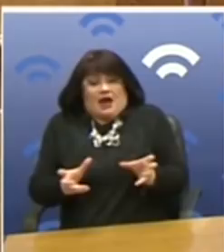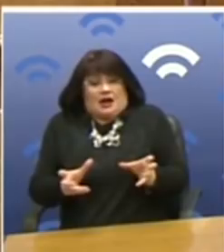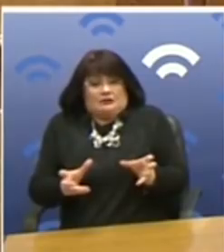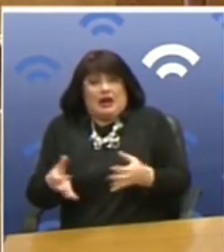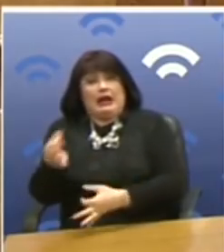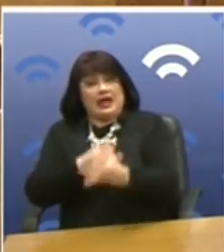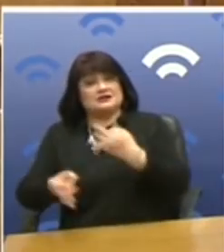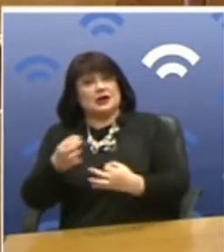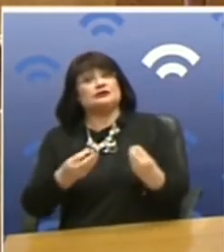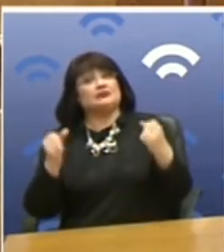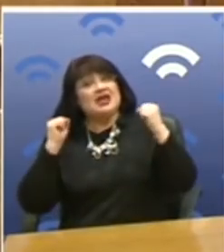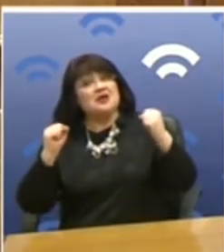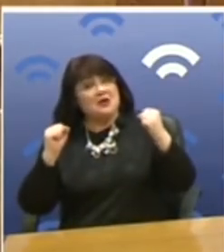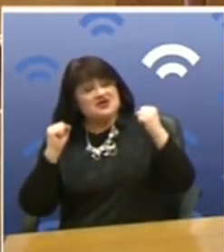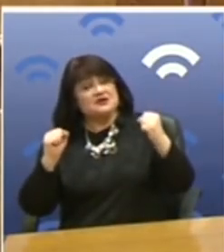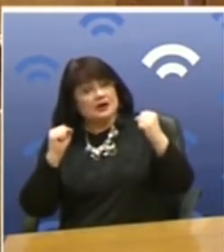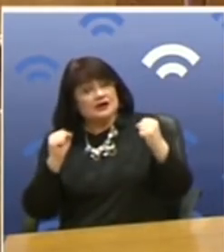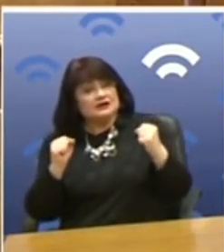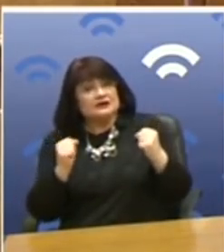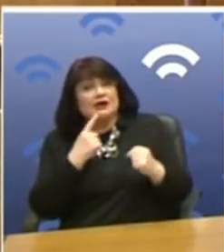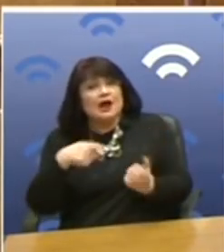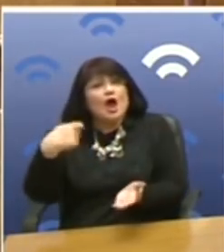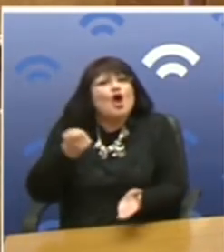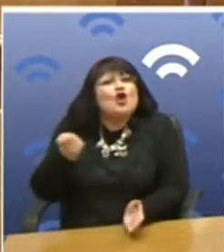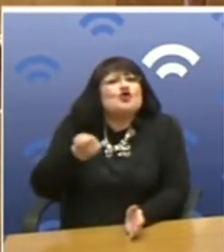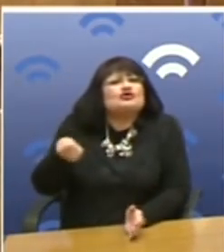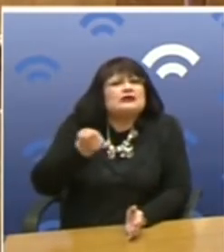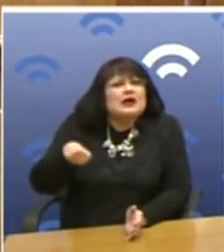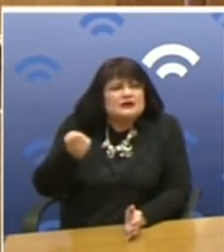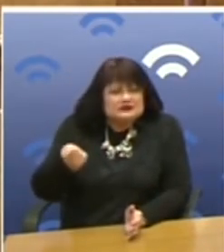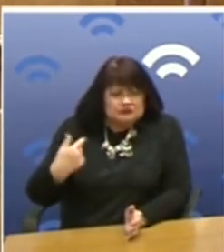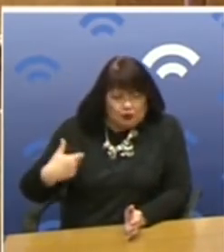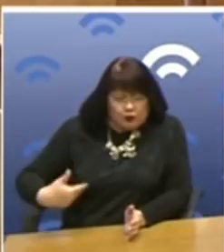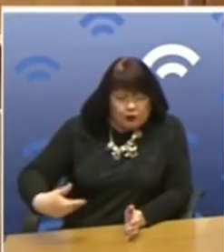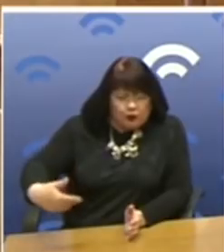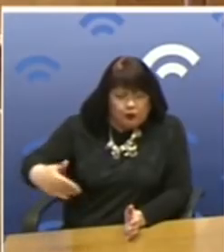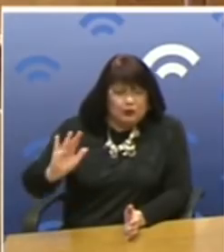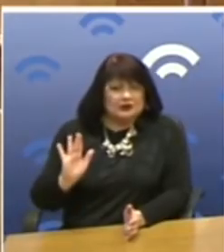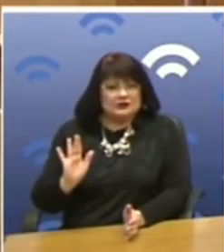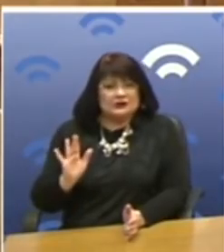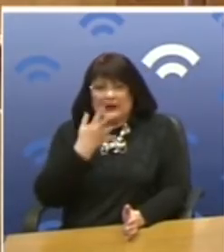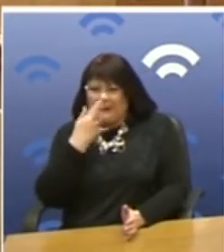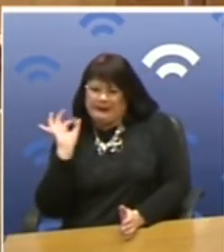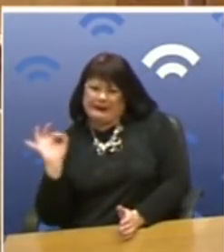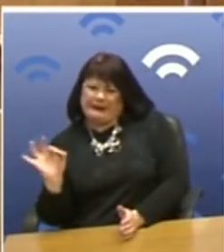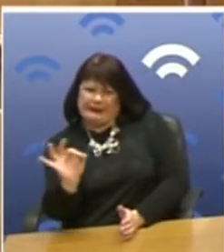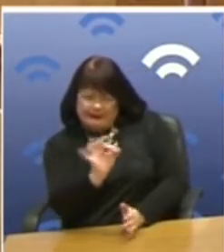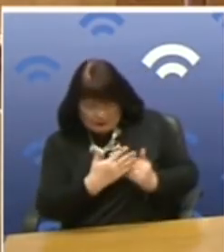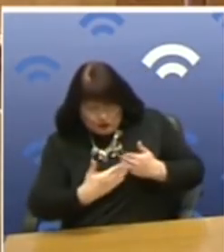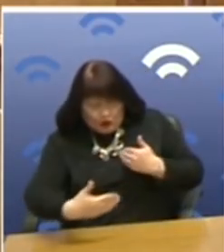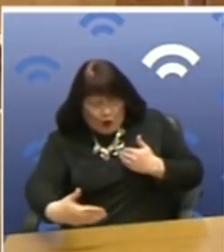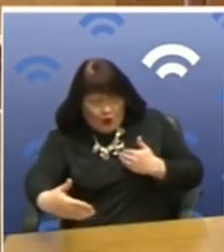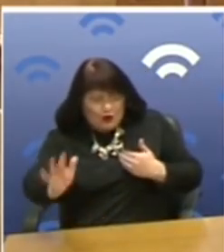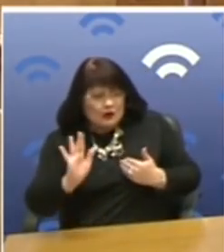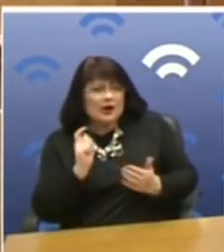στην πρώτη γραμμή, τους οφείλετε δεδουλευμένα και όλα αυτά εν μέσω της πανδημίας.